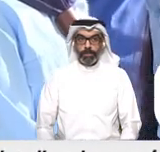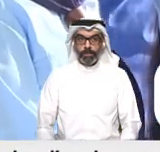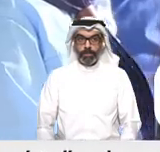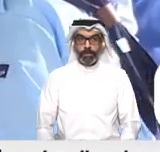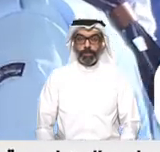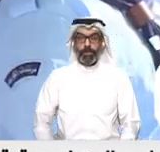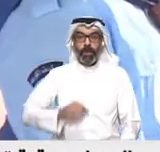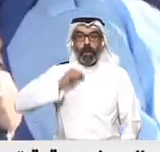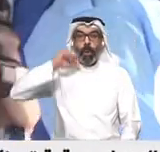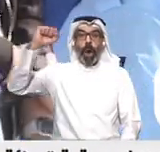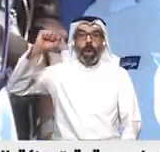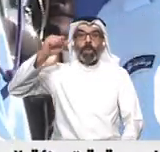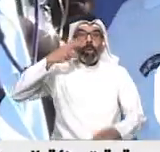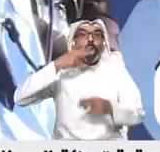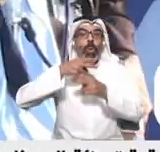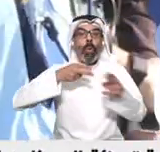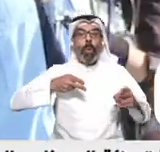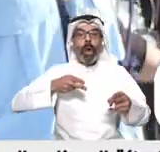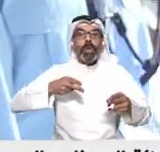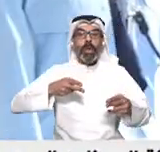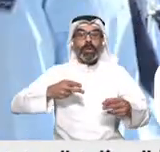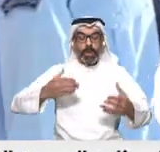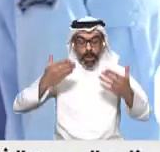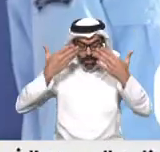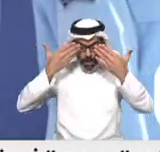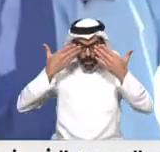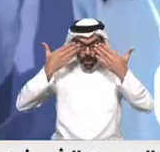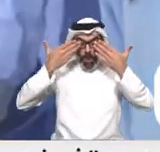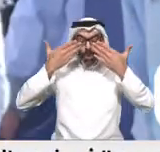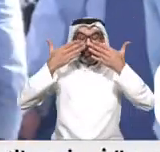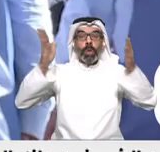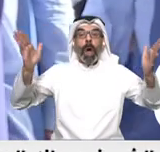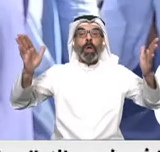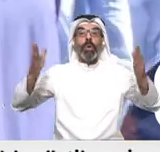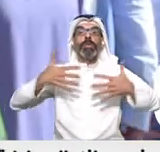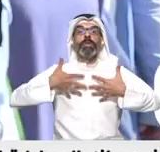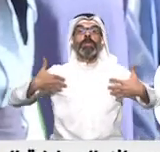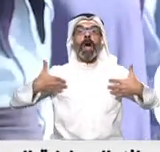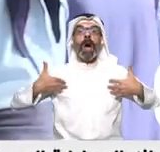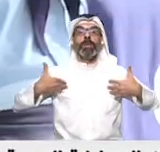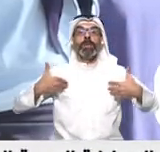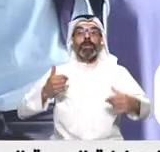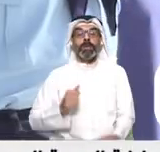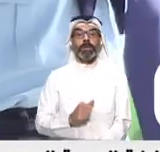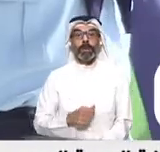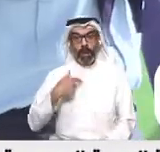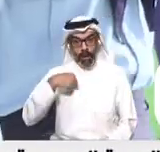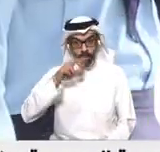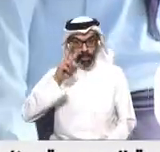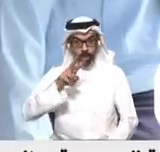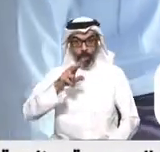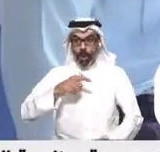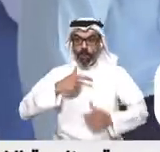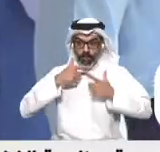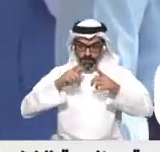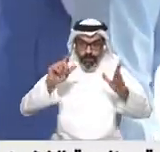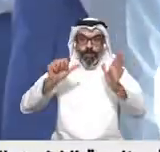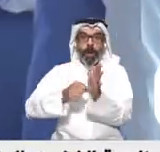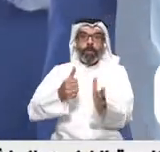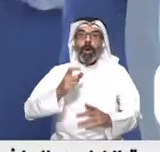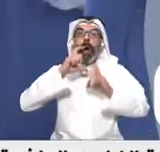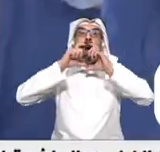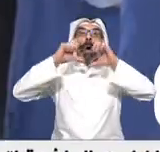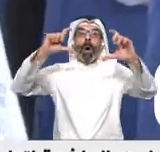وطني الكويت سلمت للمجد وعلى جبينك طالع السعدي، هكذا صدحت حناجر